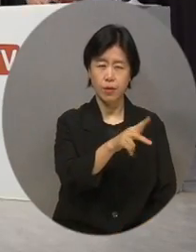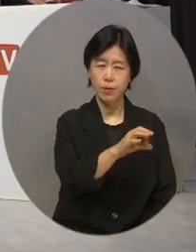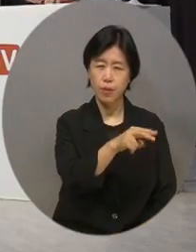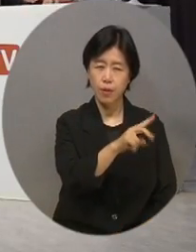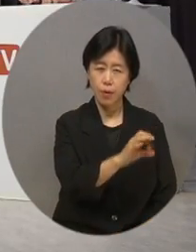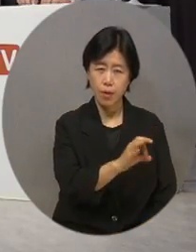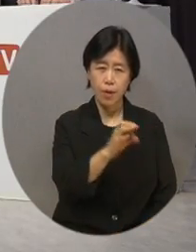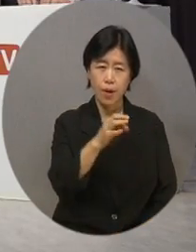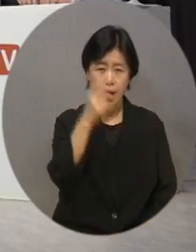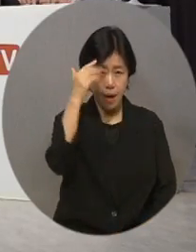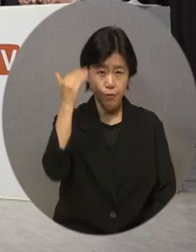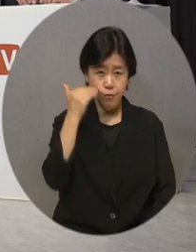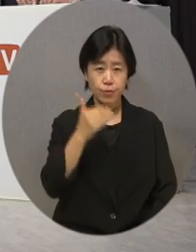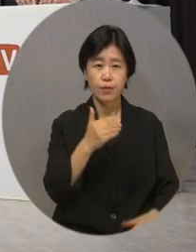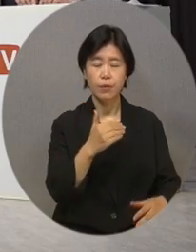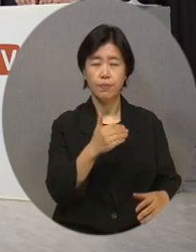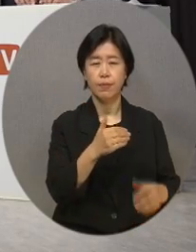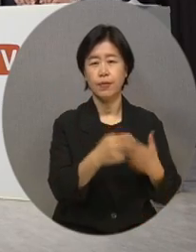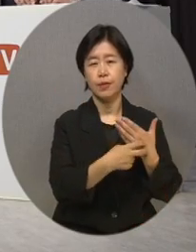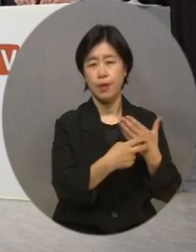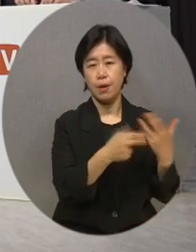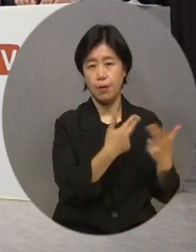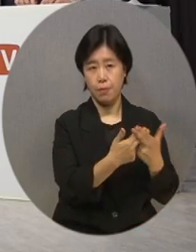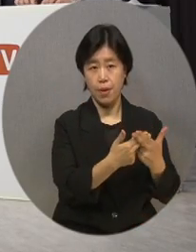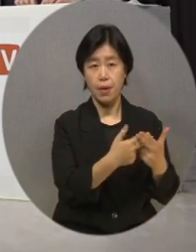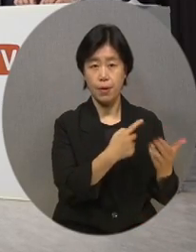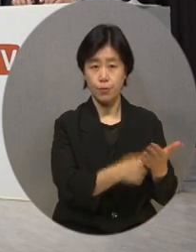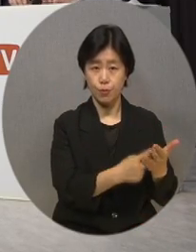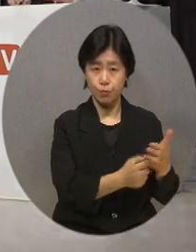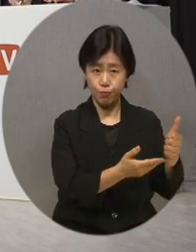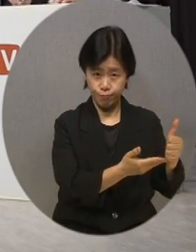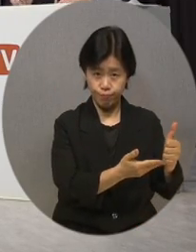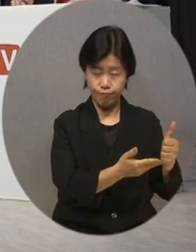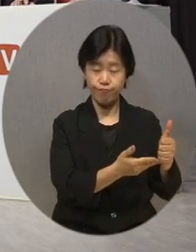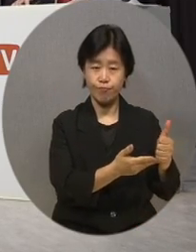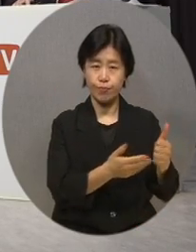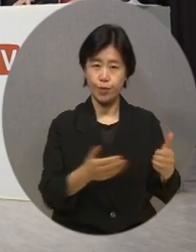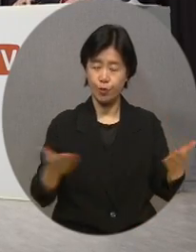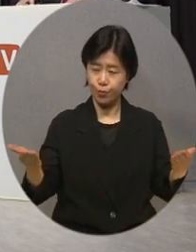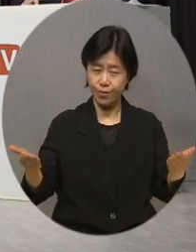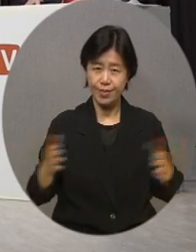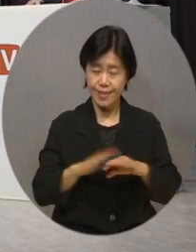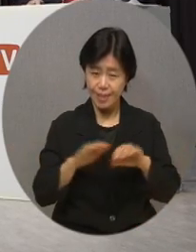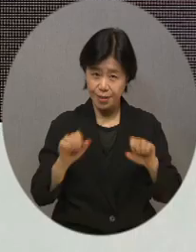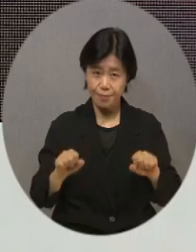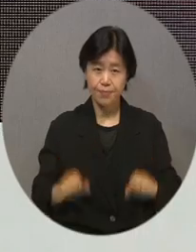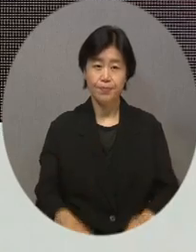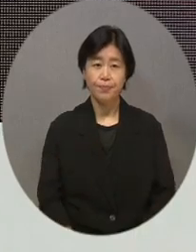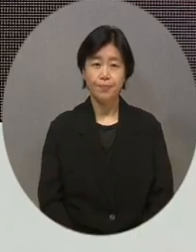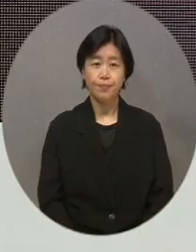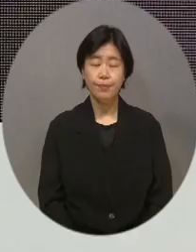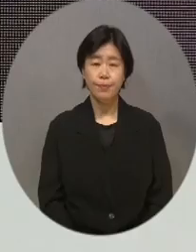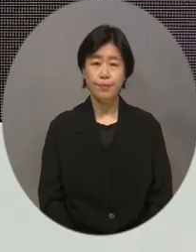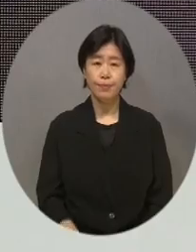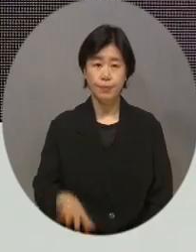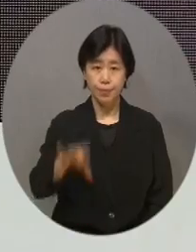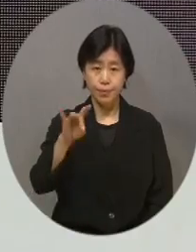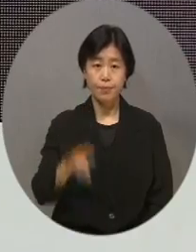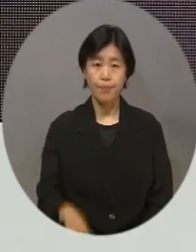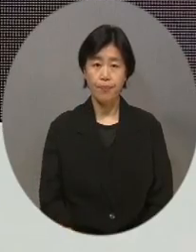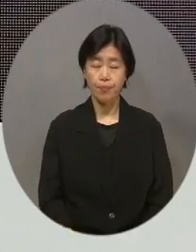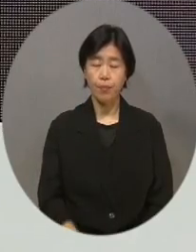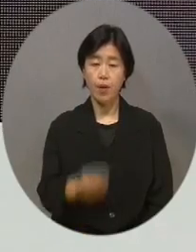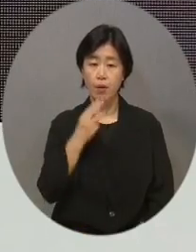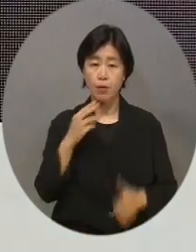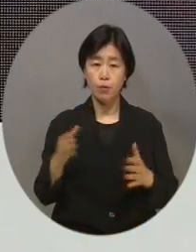총무이사님, 예, 이야기 나눠보겠습니다. 어서 오십시오. 예, 안녕하십니까. 안녕하십니까. 먼저 경기 북부 지역의